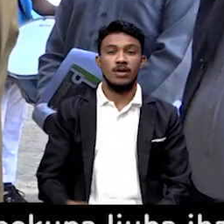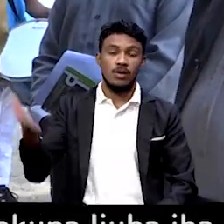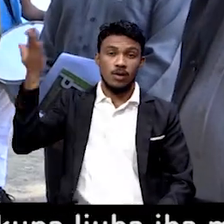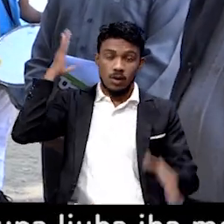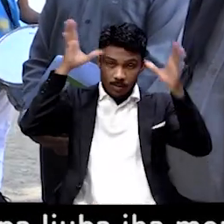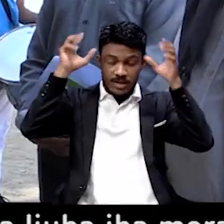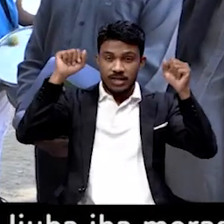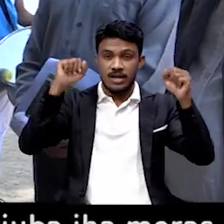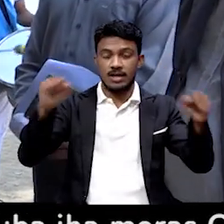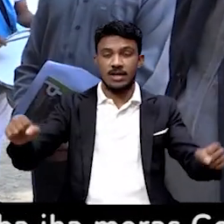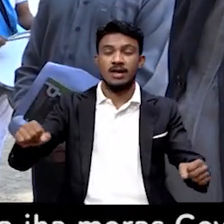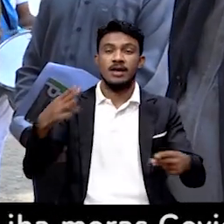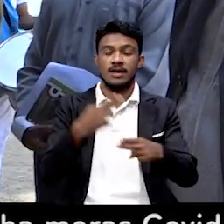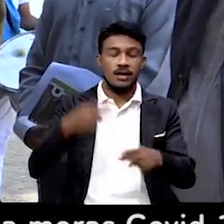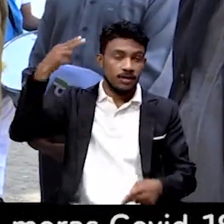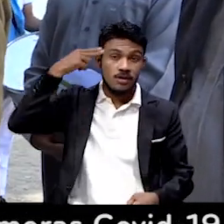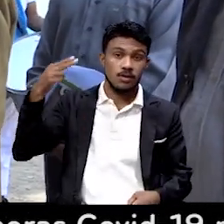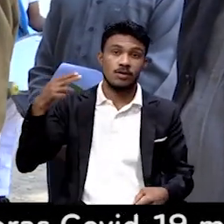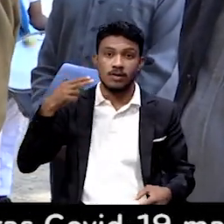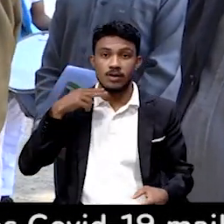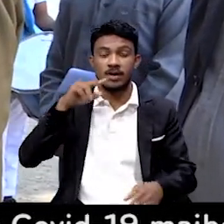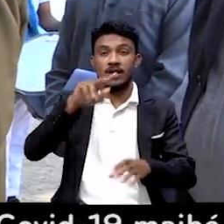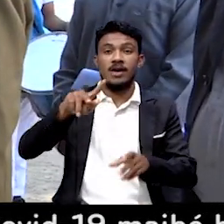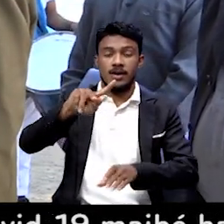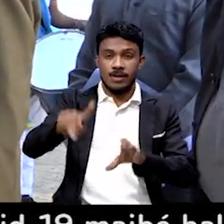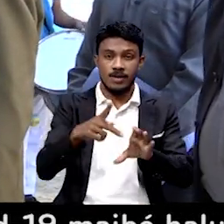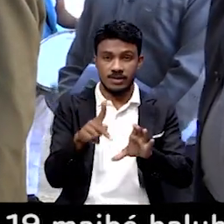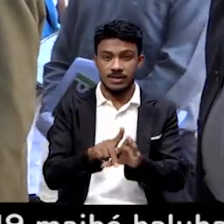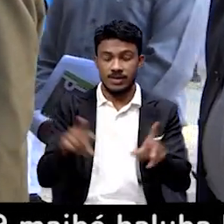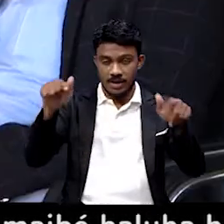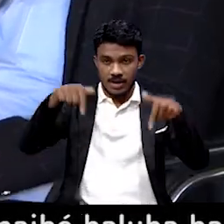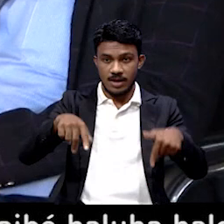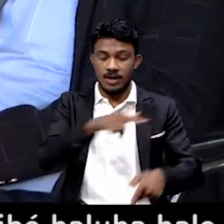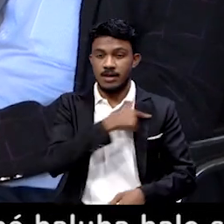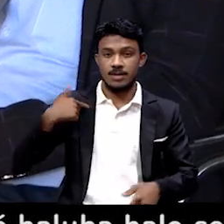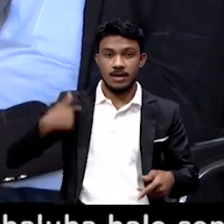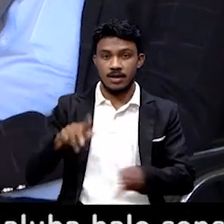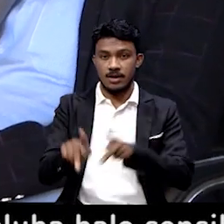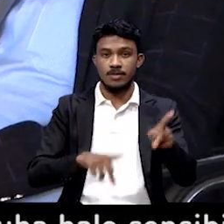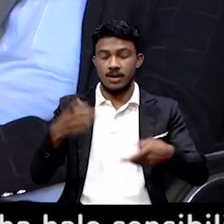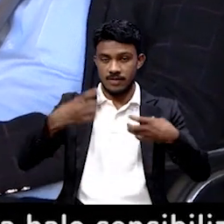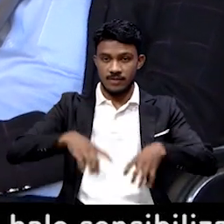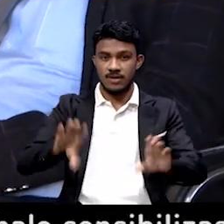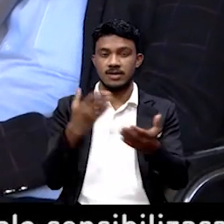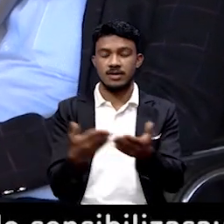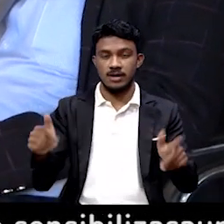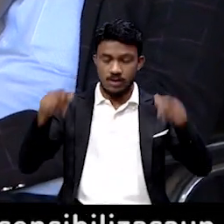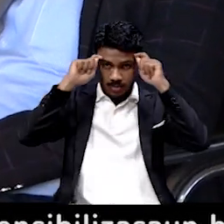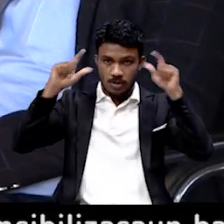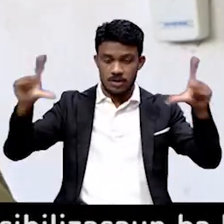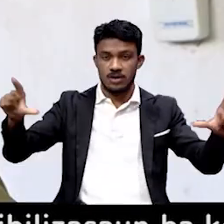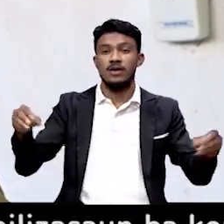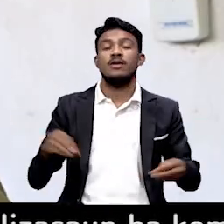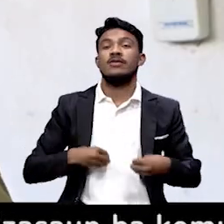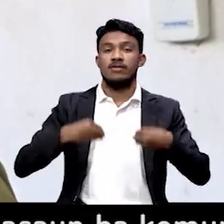Ex-presidente Republika José Ramos Horta Hateten, presenza negociante de Sines y a Timor-Leste, laos atu fue impacto ba negociante Timor-Wan